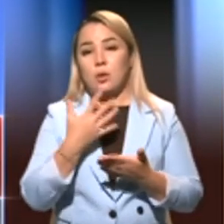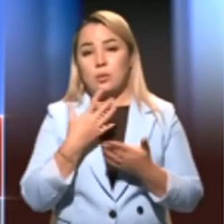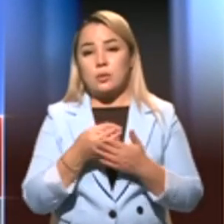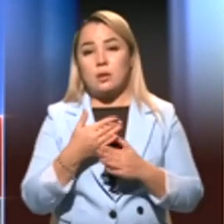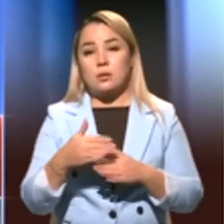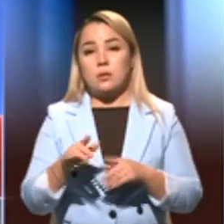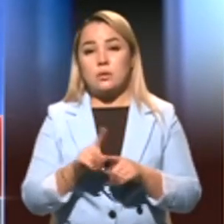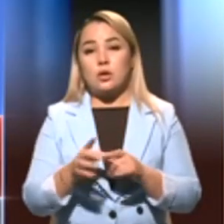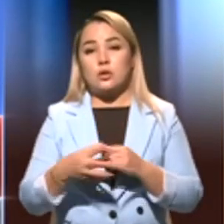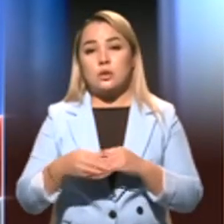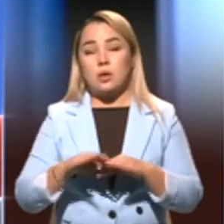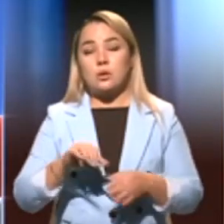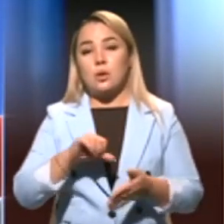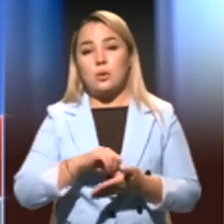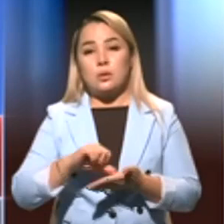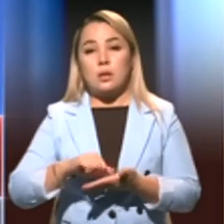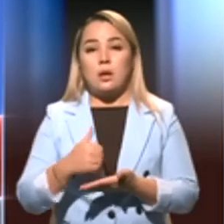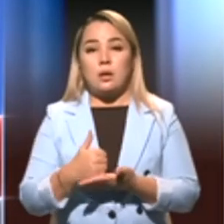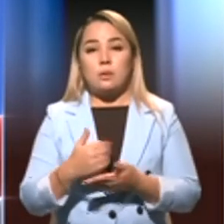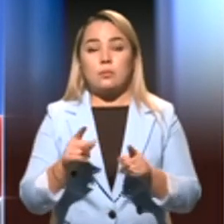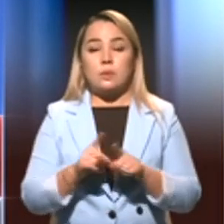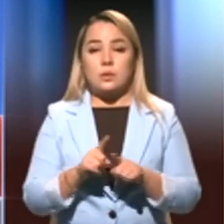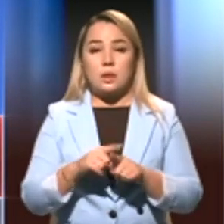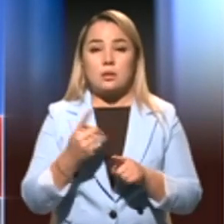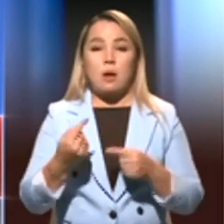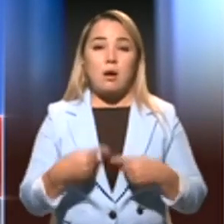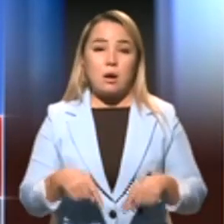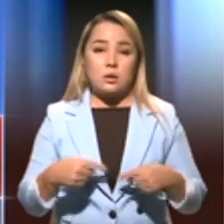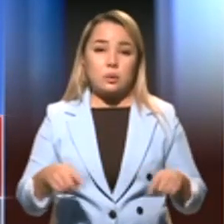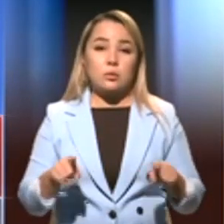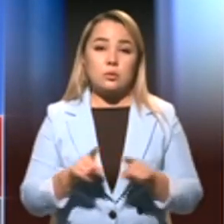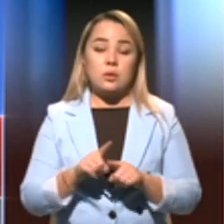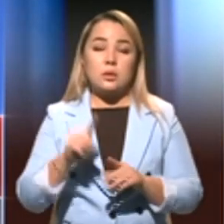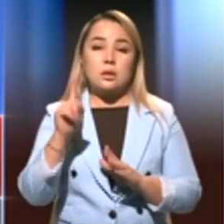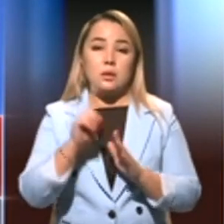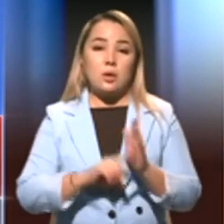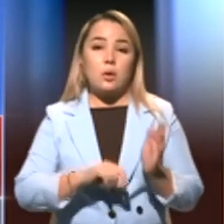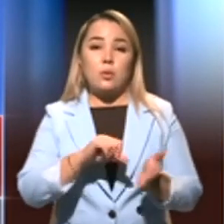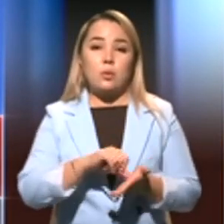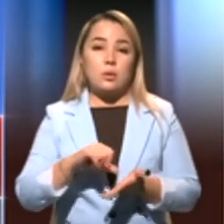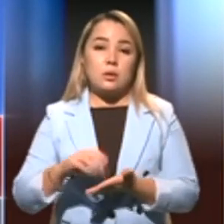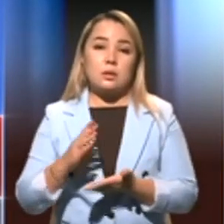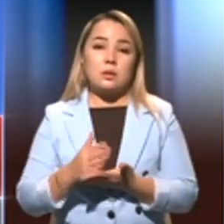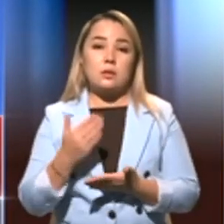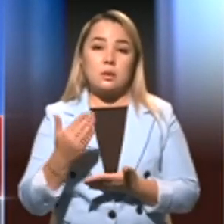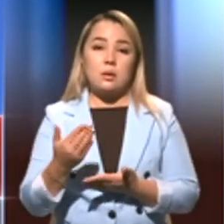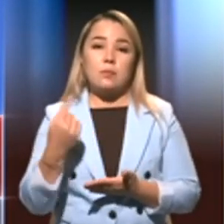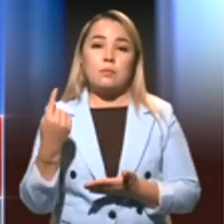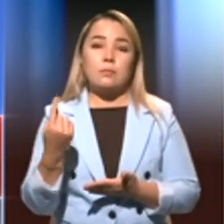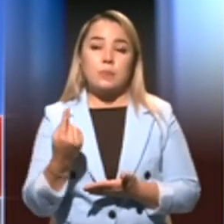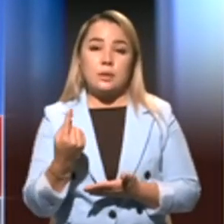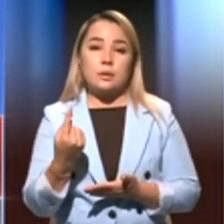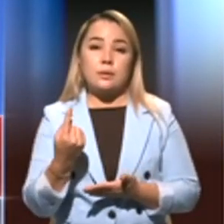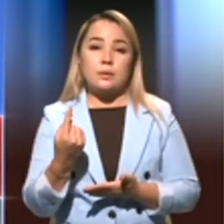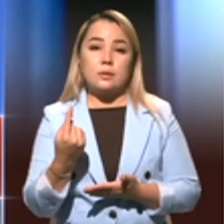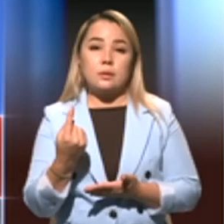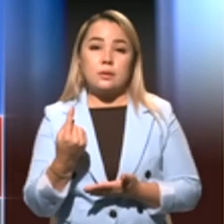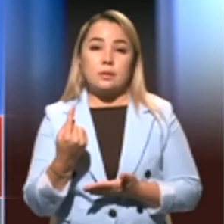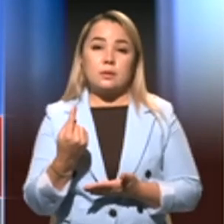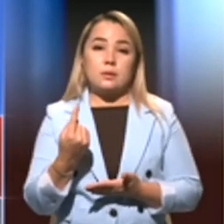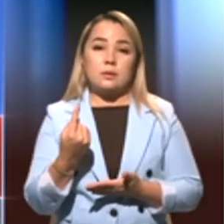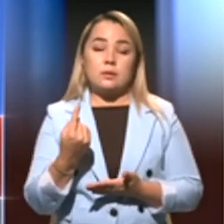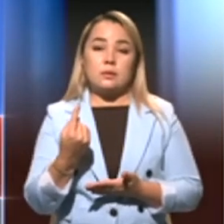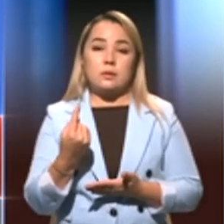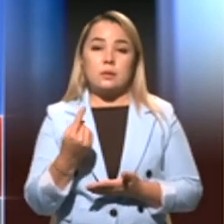бөлек жергілікті әкімдіктерде де әртүрлі осы дін өкілдерін бір